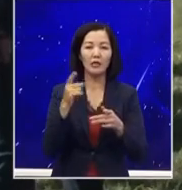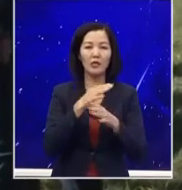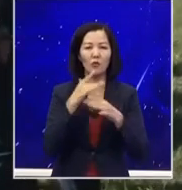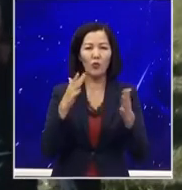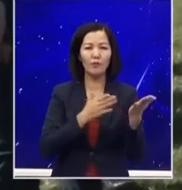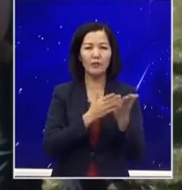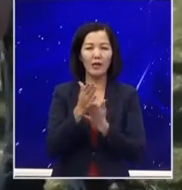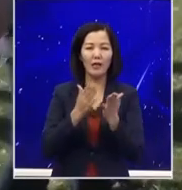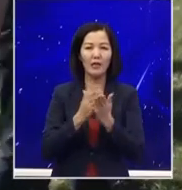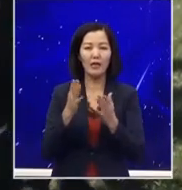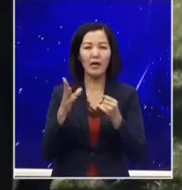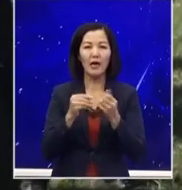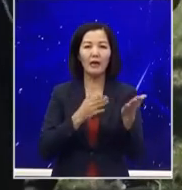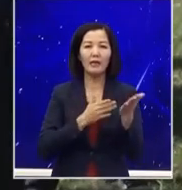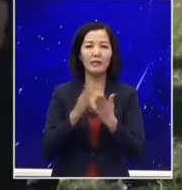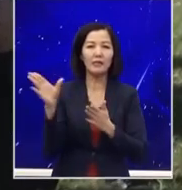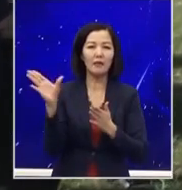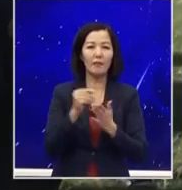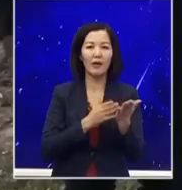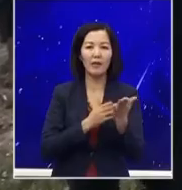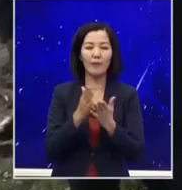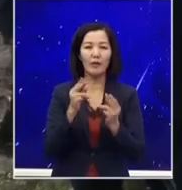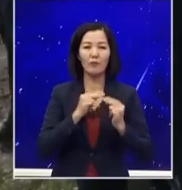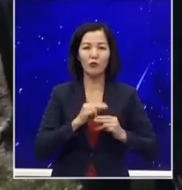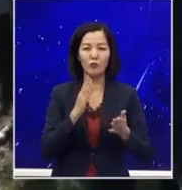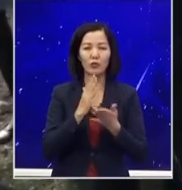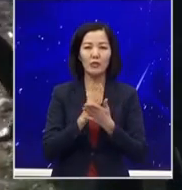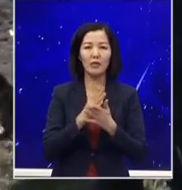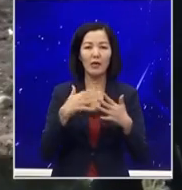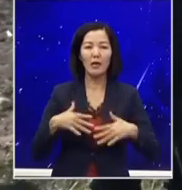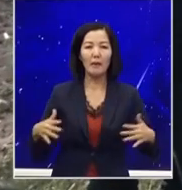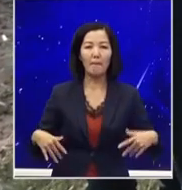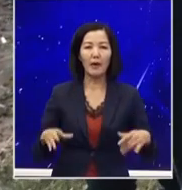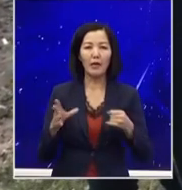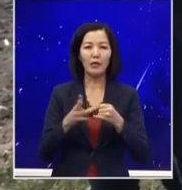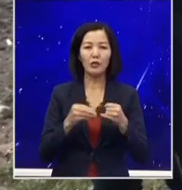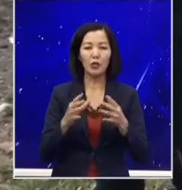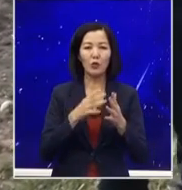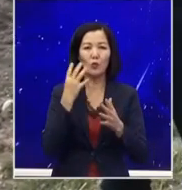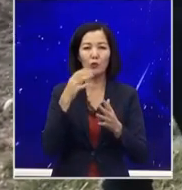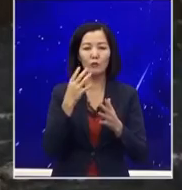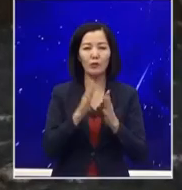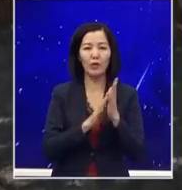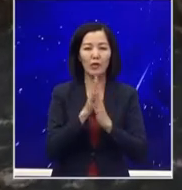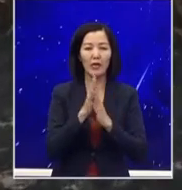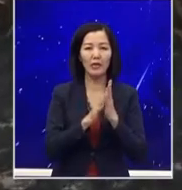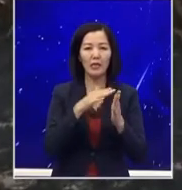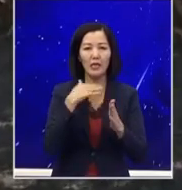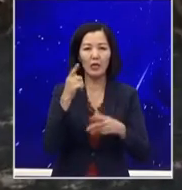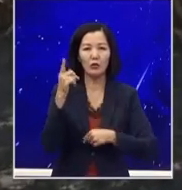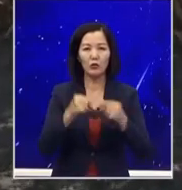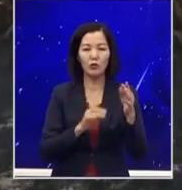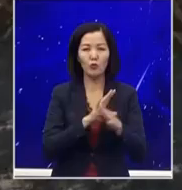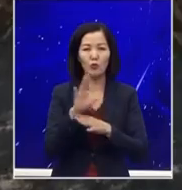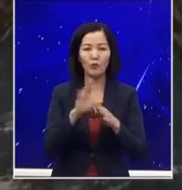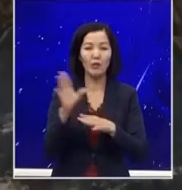шаруашылық. Мұнда агро сектордың барлық бағытымен айналысады. Мал өсіру, егіншілік, өсімдік шаруашылығы, ет пен сүт өнімдерін өңдеу